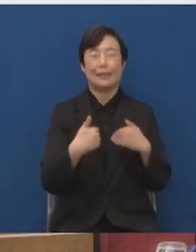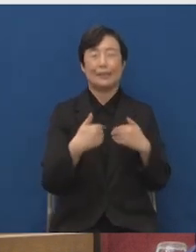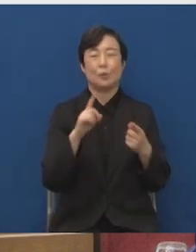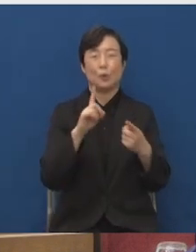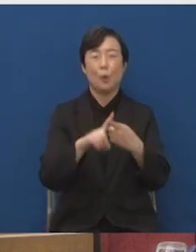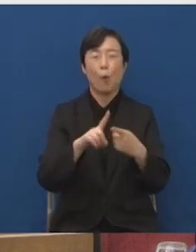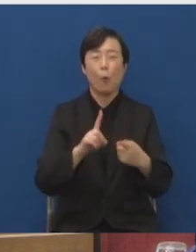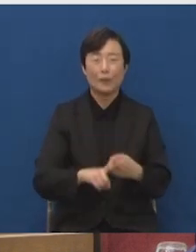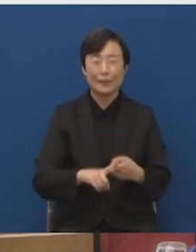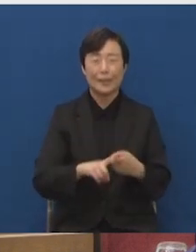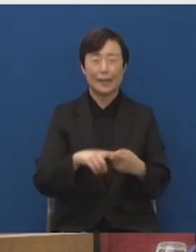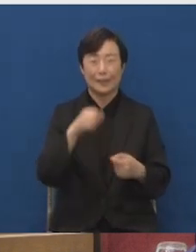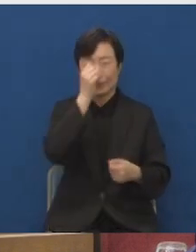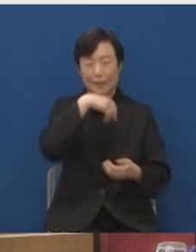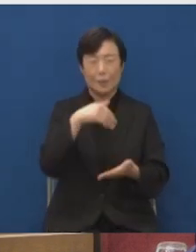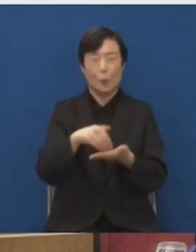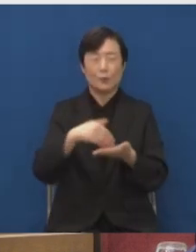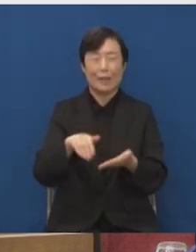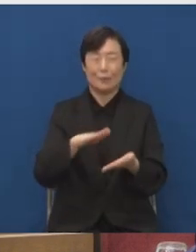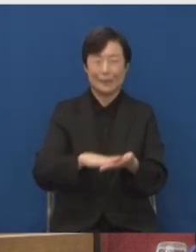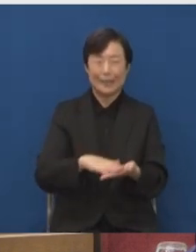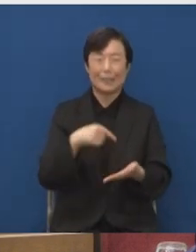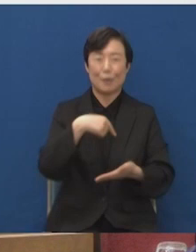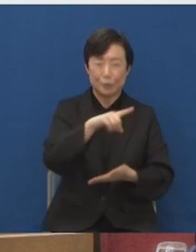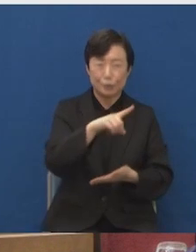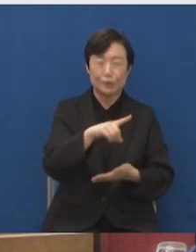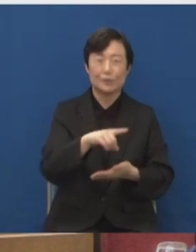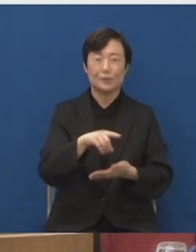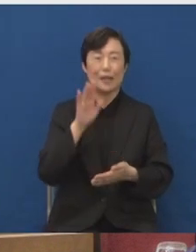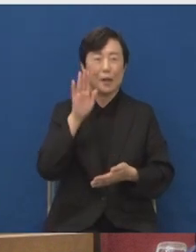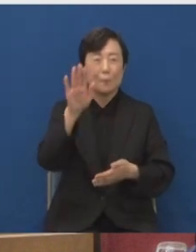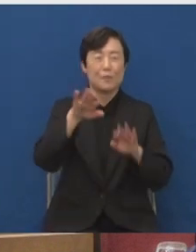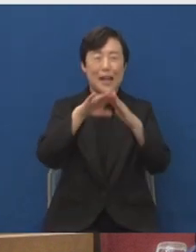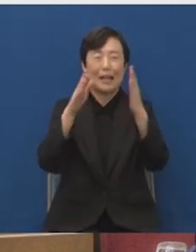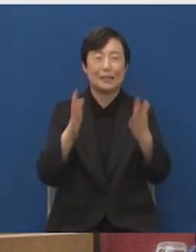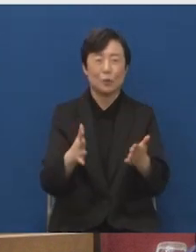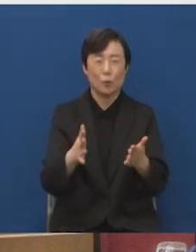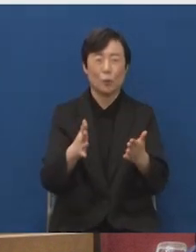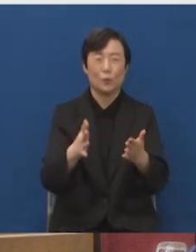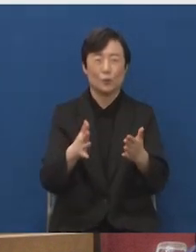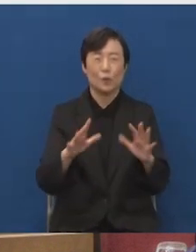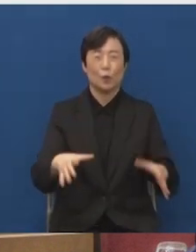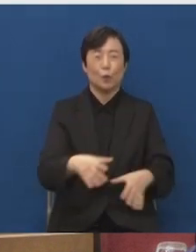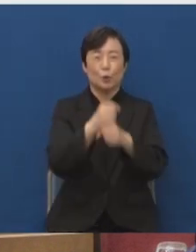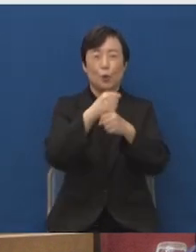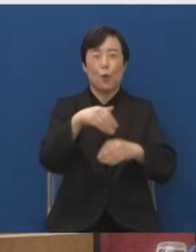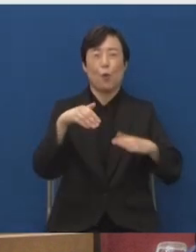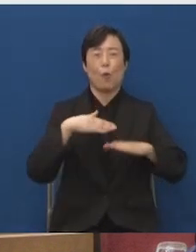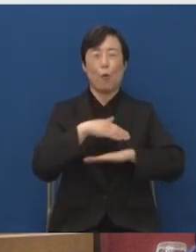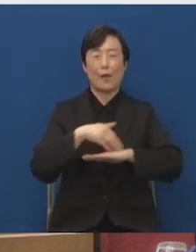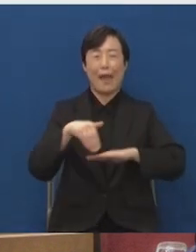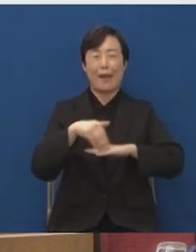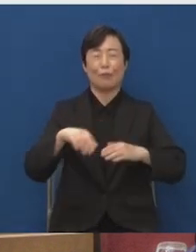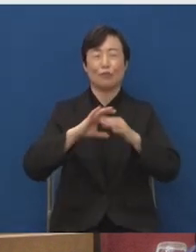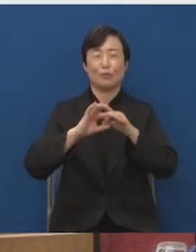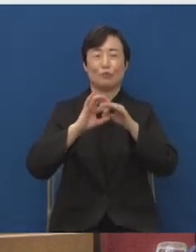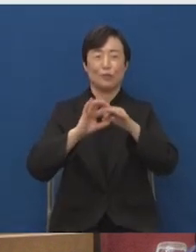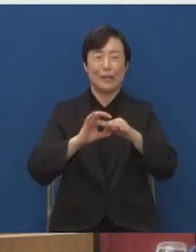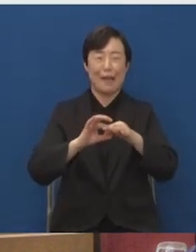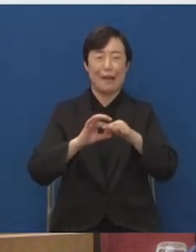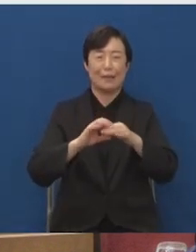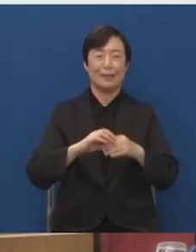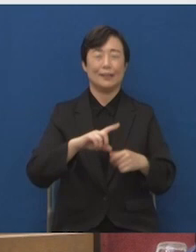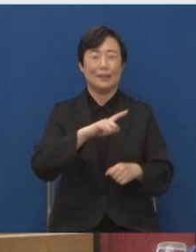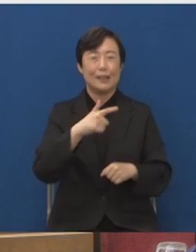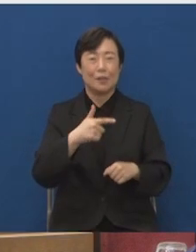予算化してまいります。また、京都の町の未来像を示す次期総合計画について、さまざまな市民参加の手法を取り入れなが